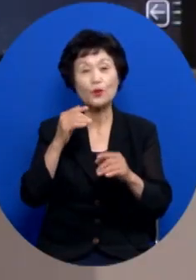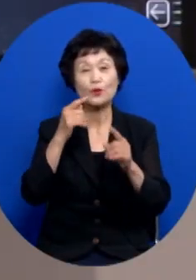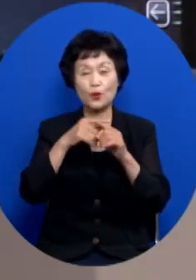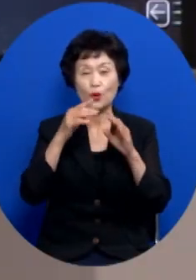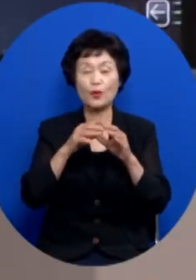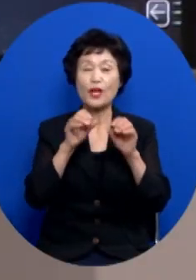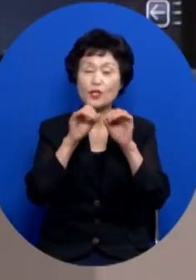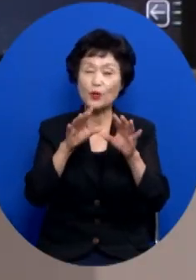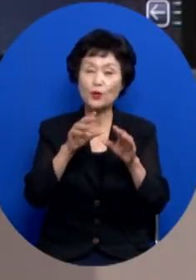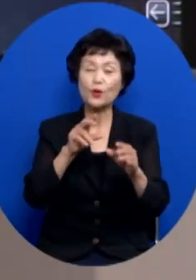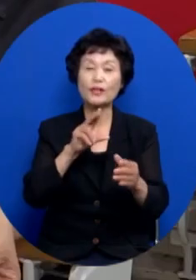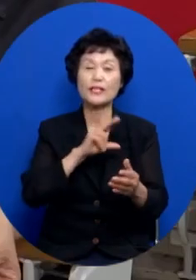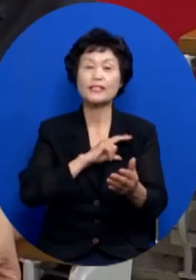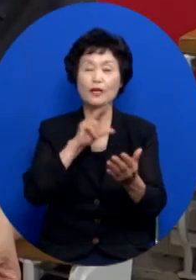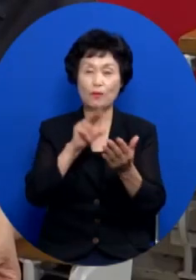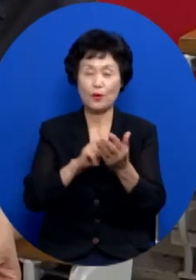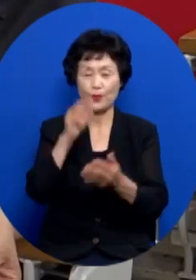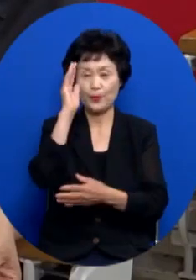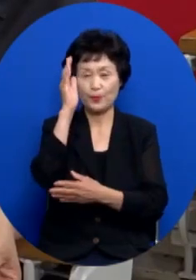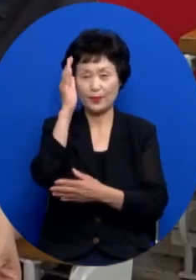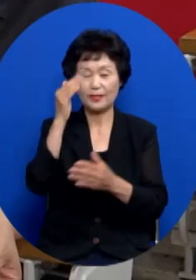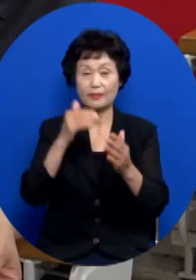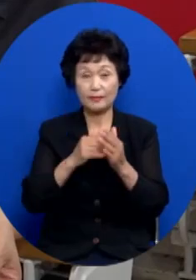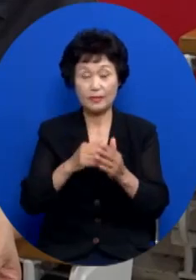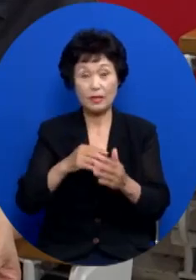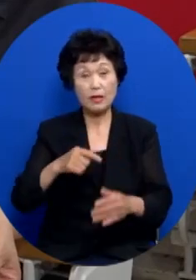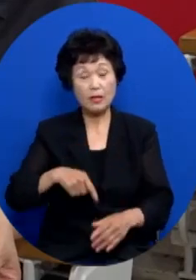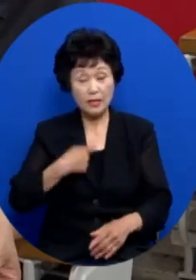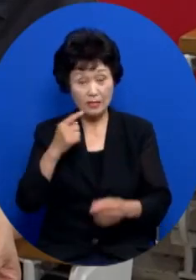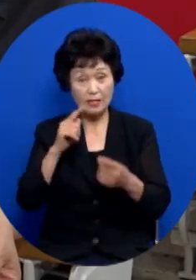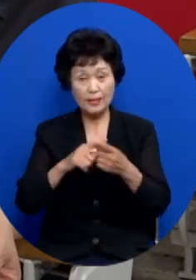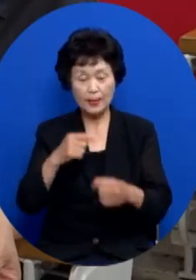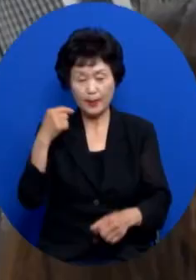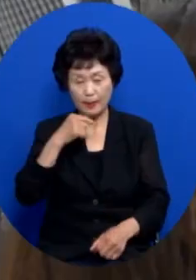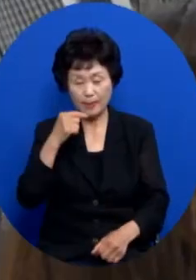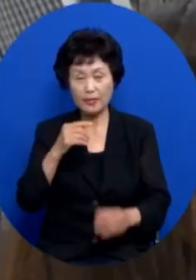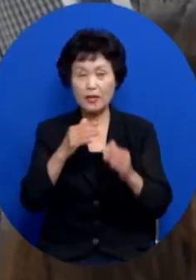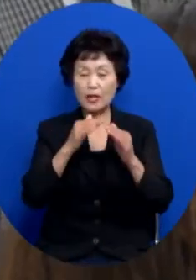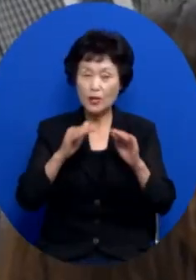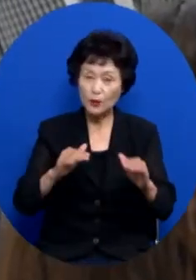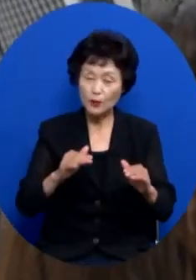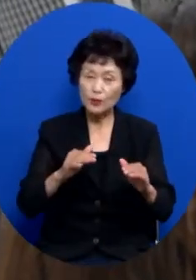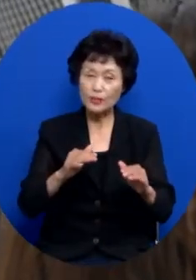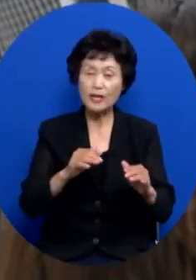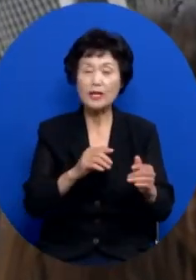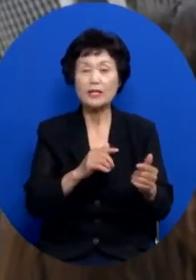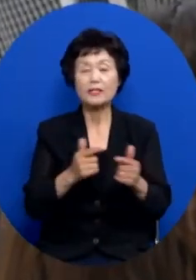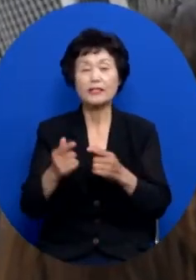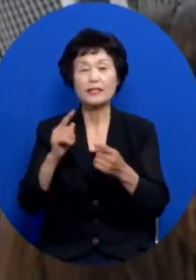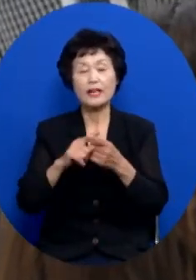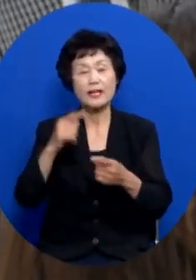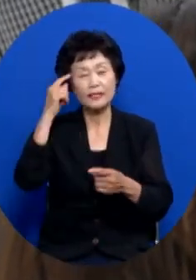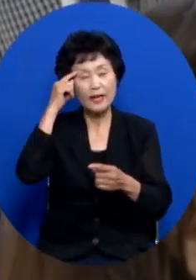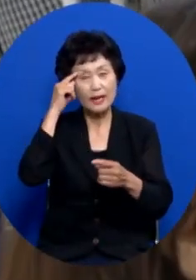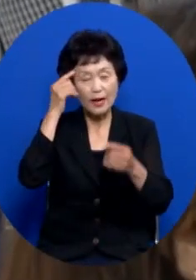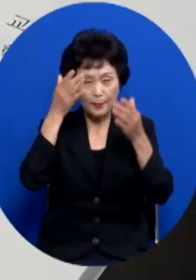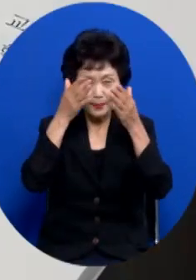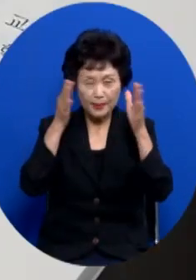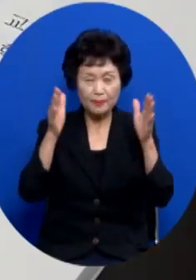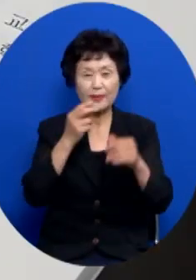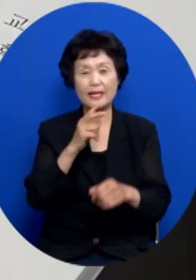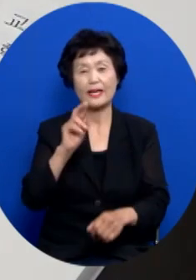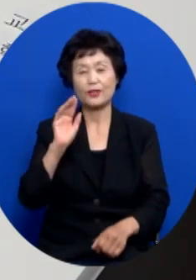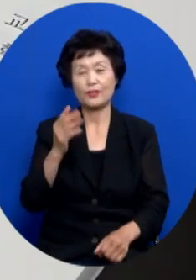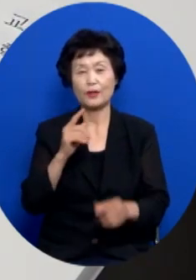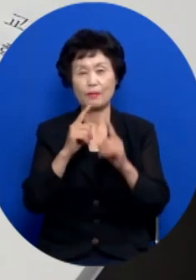발표했습니다. 고 교수는 한국교회는 자신에 대해 엄격하게 이웃을 위한 생각을 넓혀야 할 때라며 진리에 대한 엄격함을